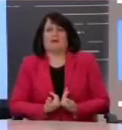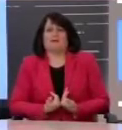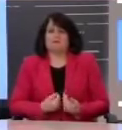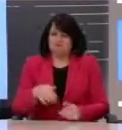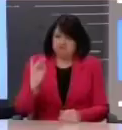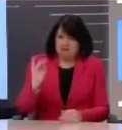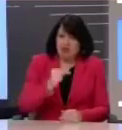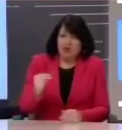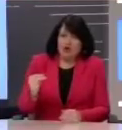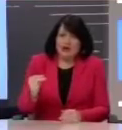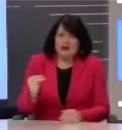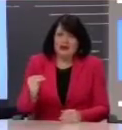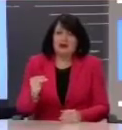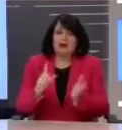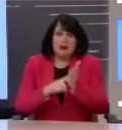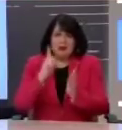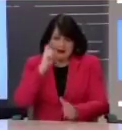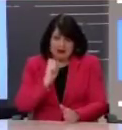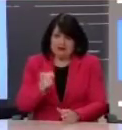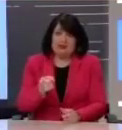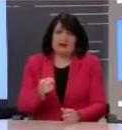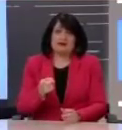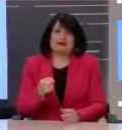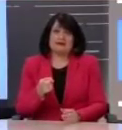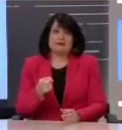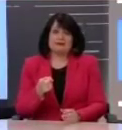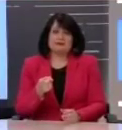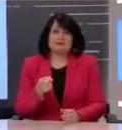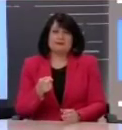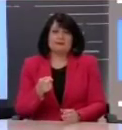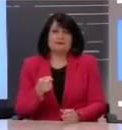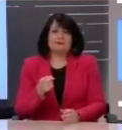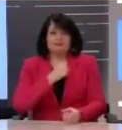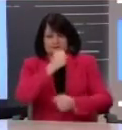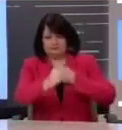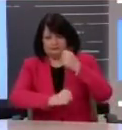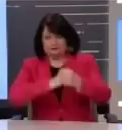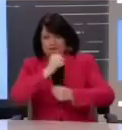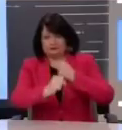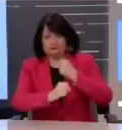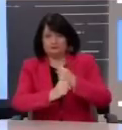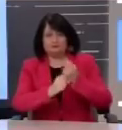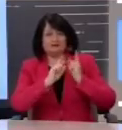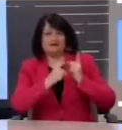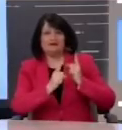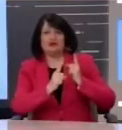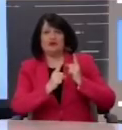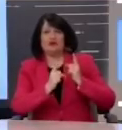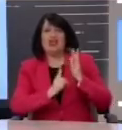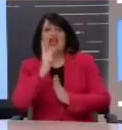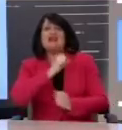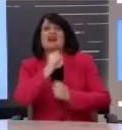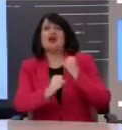Θεοδωράκη, θα έπρεπε να γνωρίζετε ότι η ετήσια ανανέωση της Σούδας γίνεται εδώ και περίπου 11